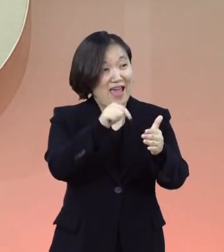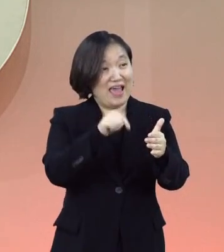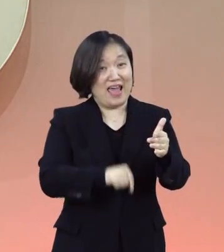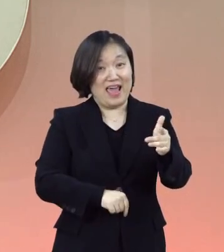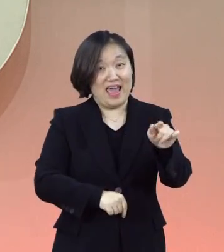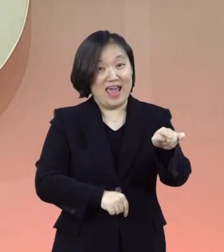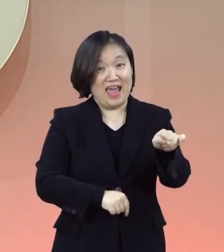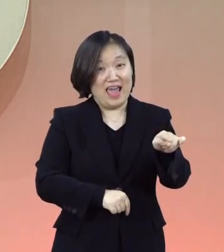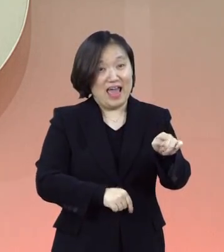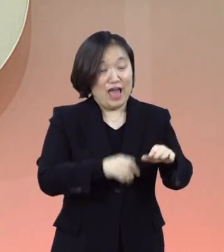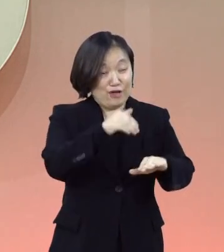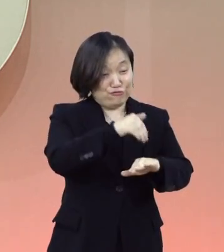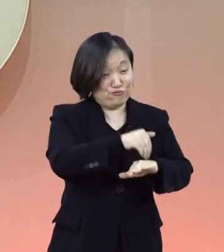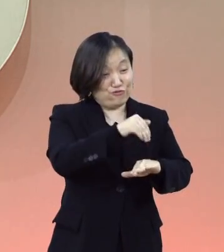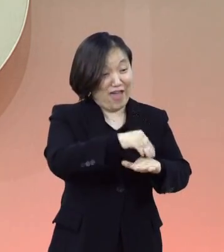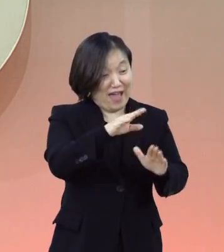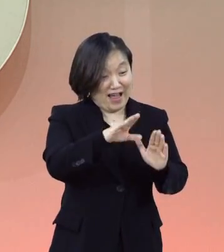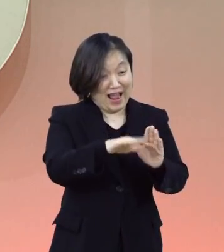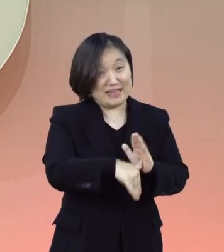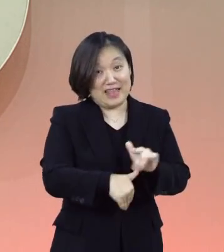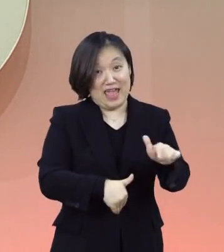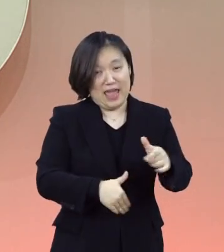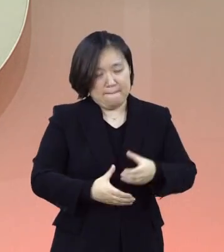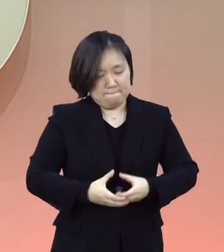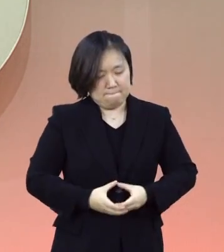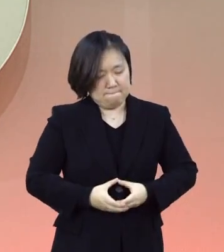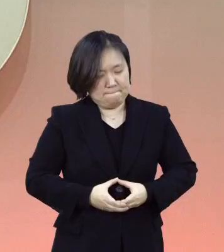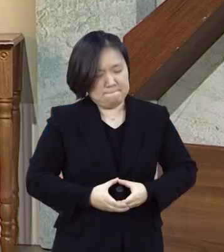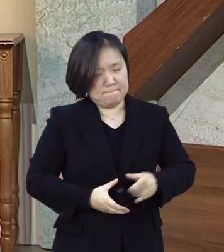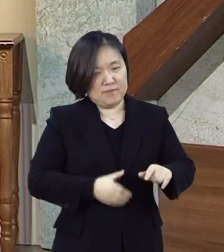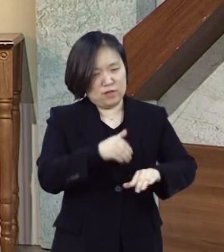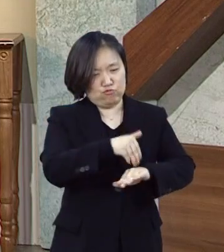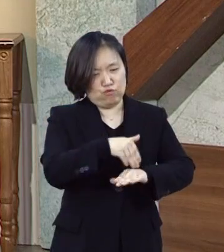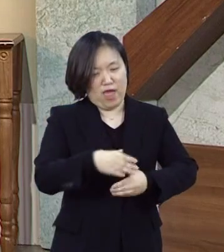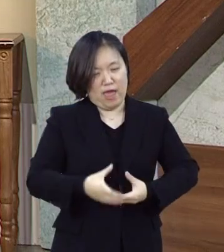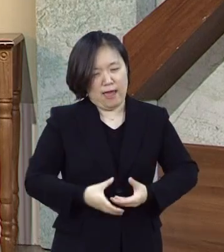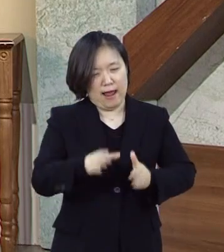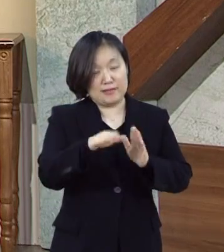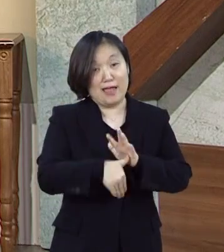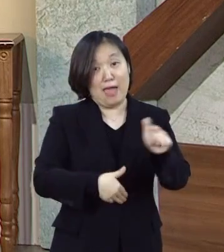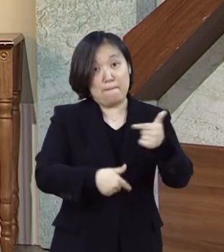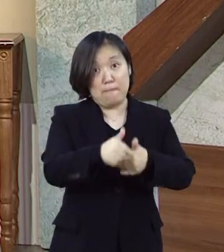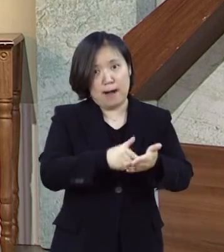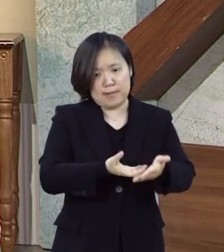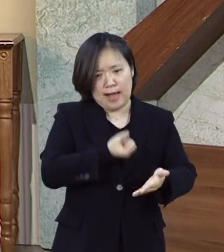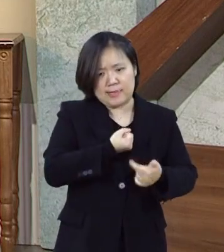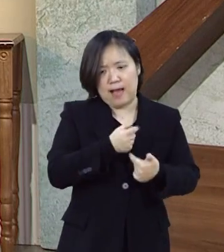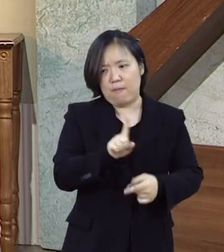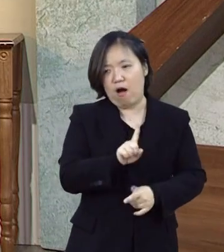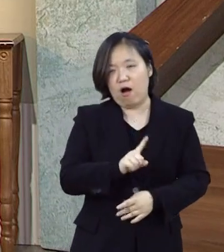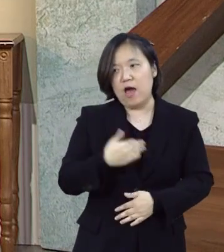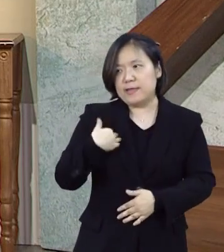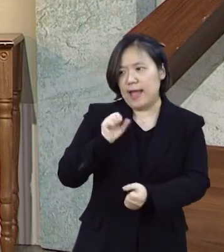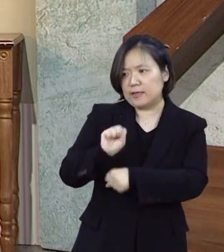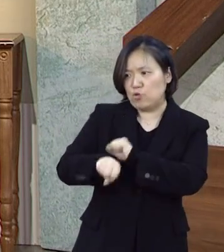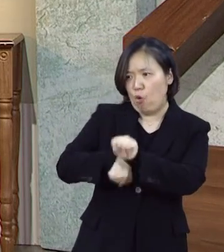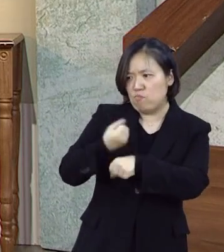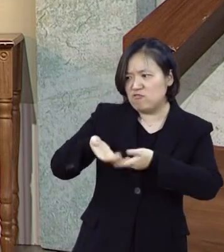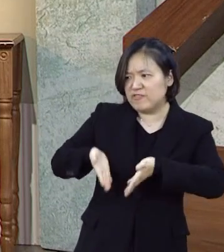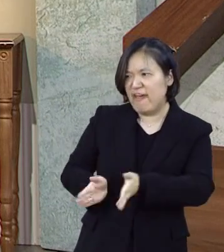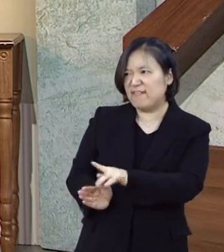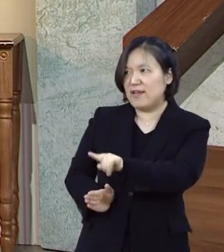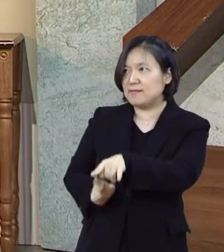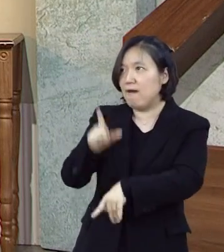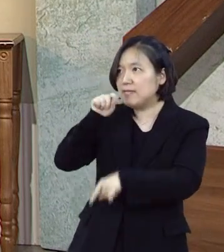상태에서 씨앗을 심어버린 거예요. 내가 살쾡이가 돼서 저놈의 시끄러운 새들을